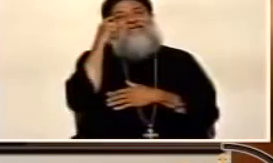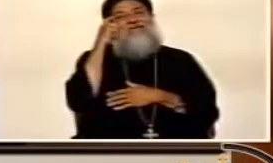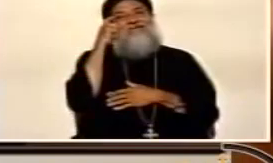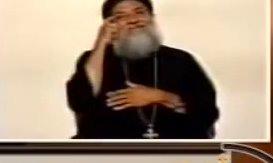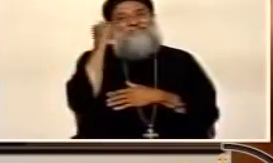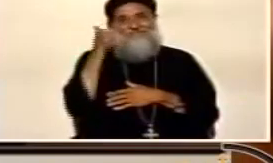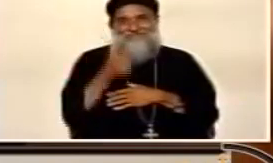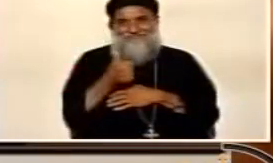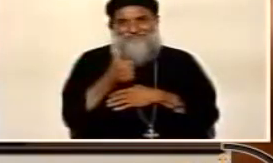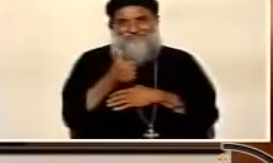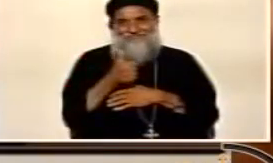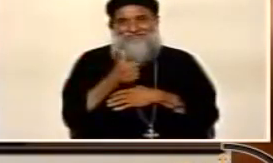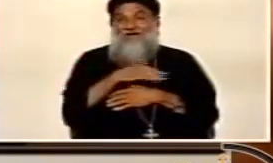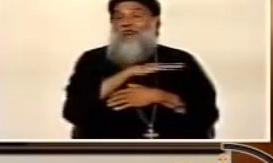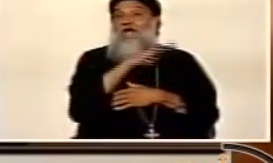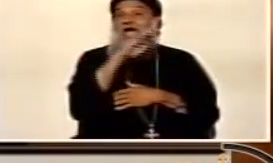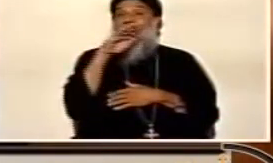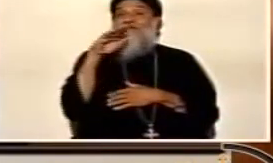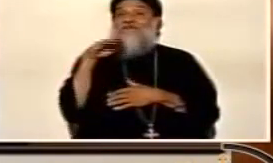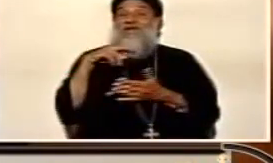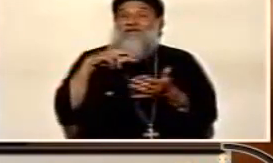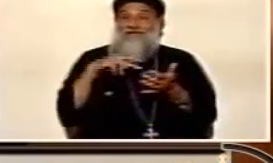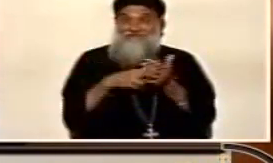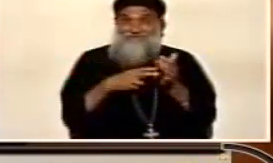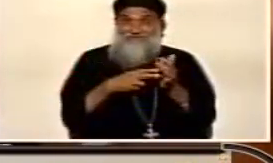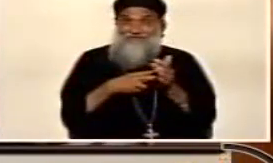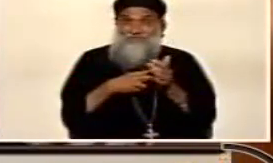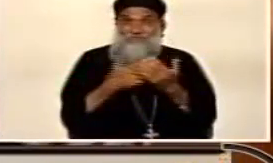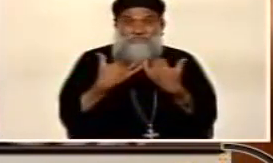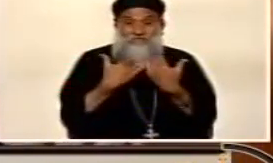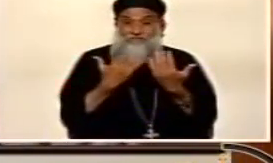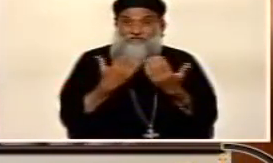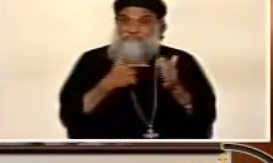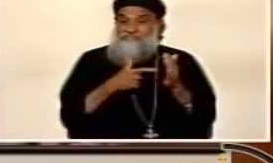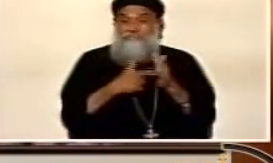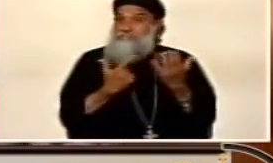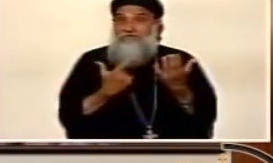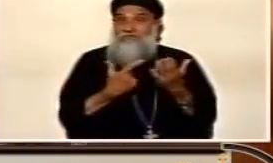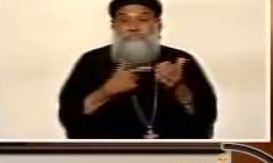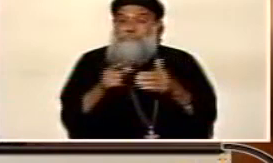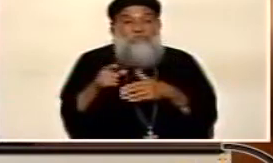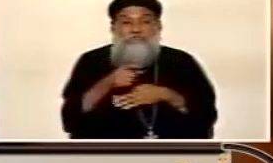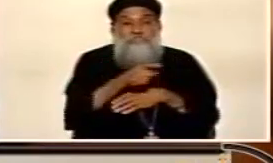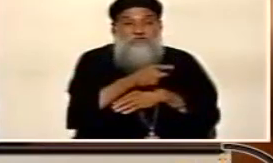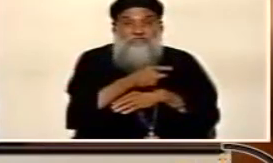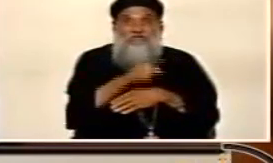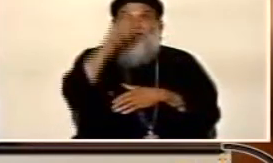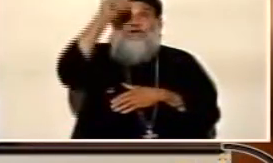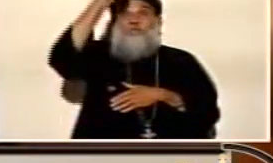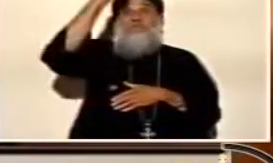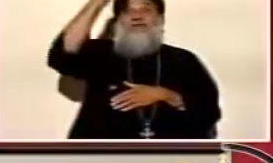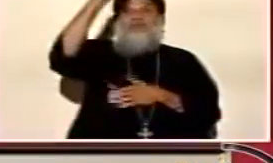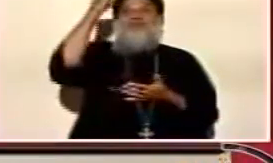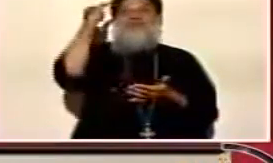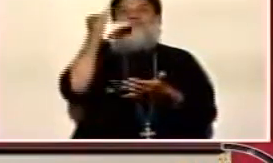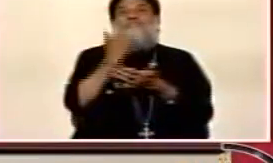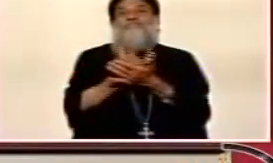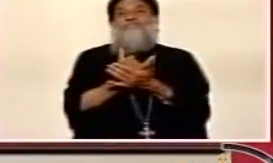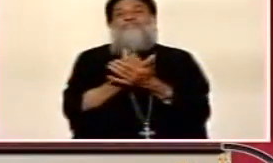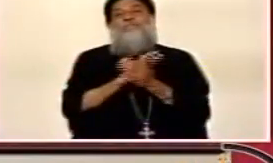لكن أي حاجة تتعمل ملهاش مصدر فهو عمل